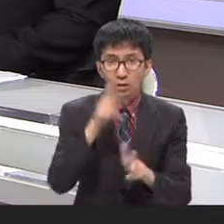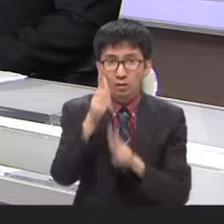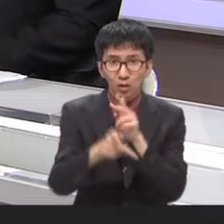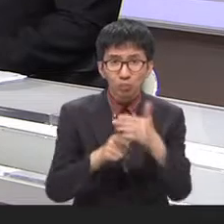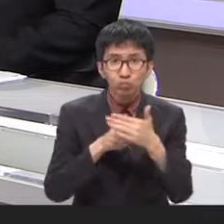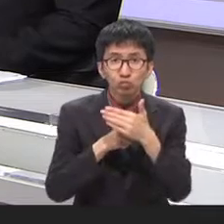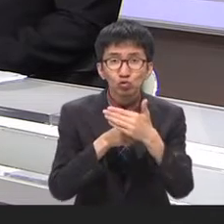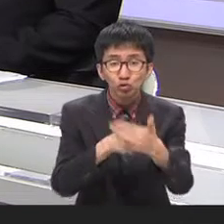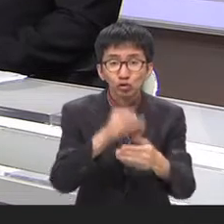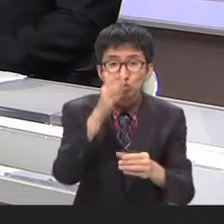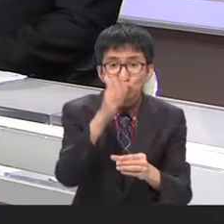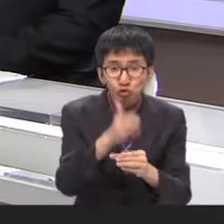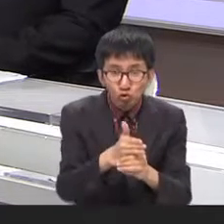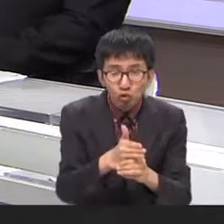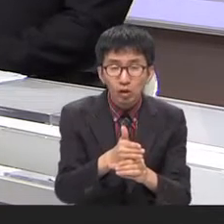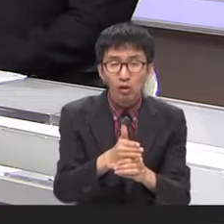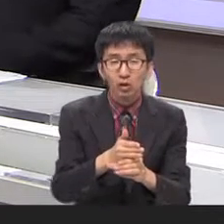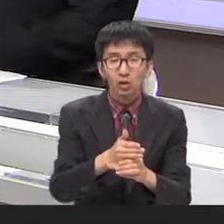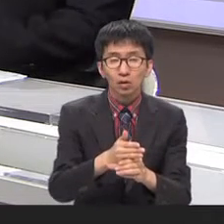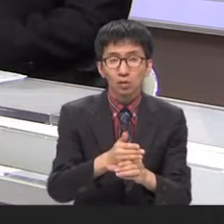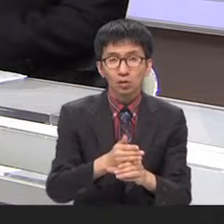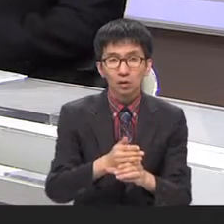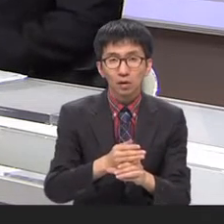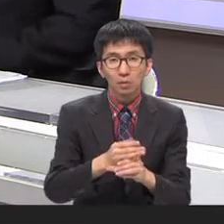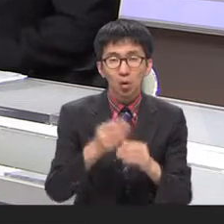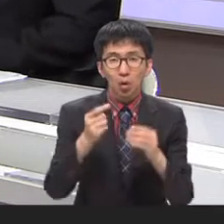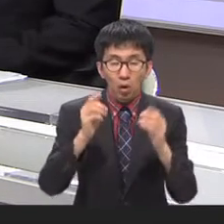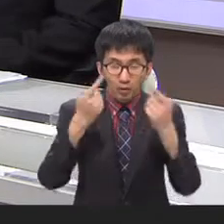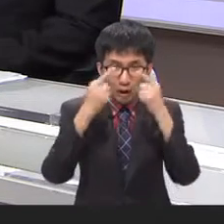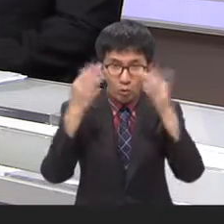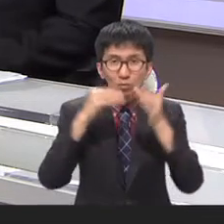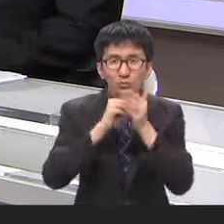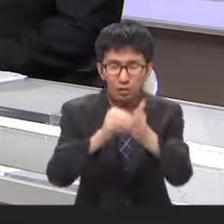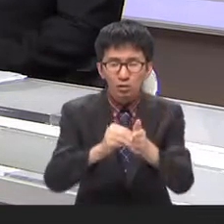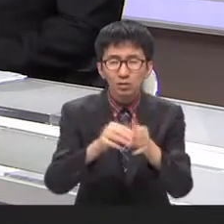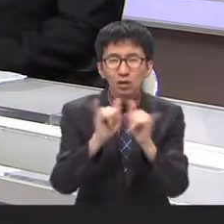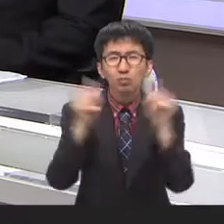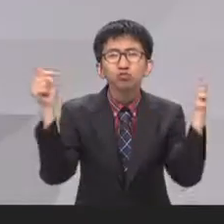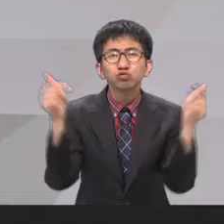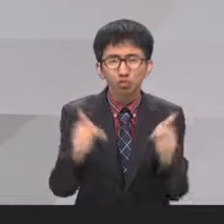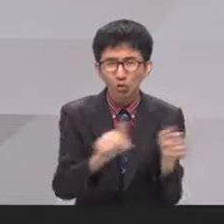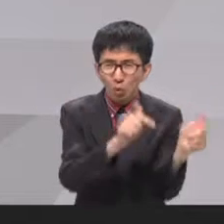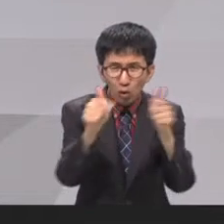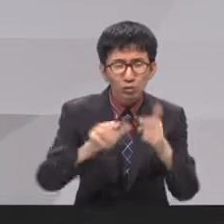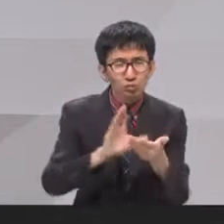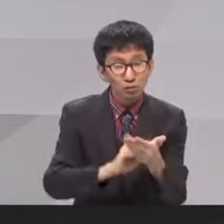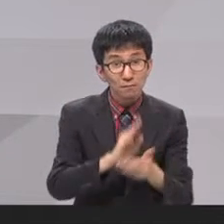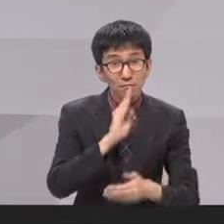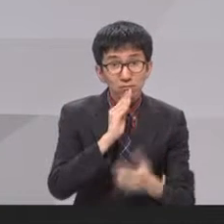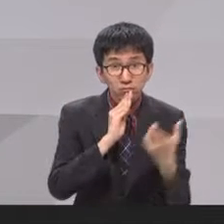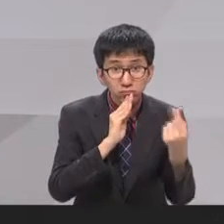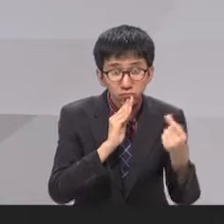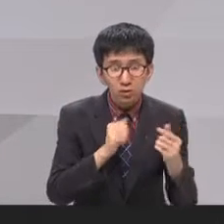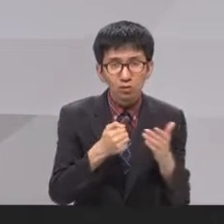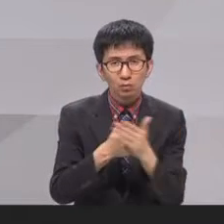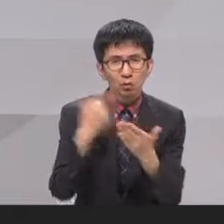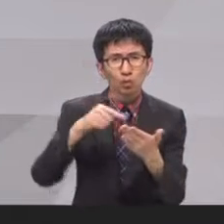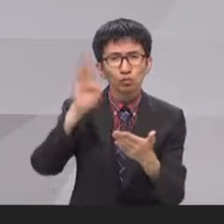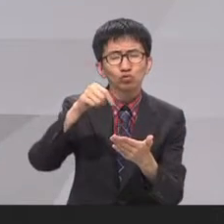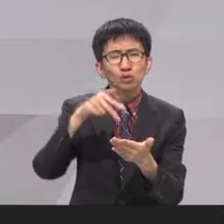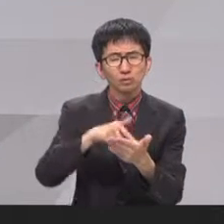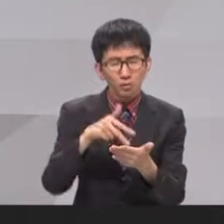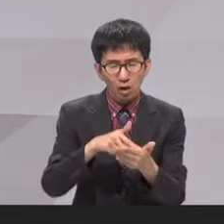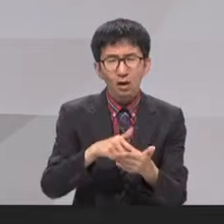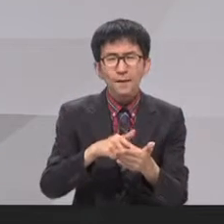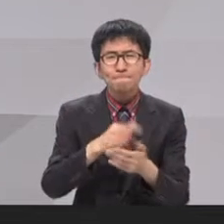2학년인 감소 현재 대학 체제를 좀 어떻게 된 개선 해야 된다는 명분을 교육부 갖고 있었는데 교육부 로서는 굉장히 좀 힘이